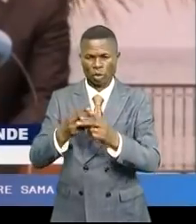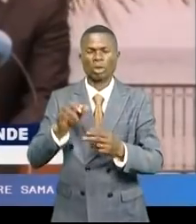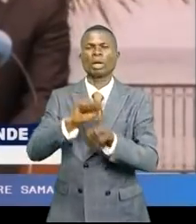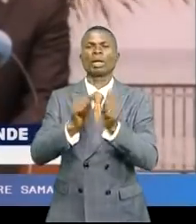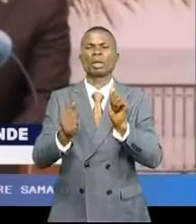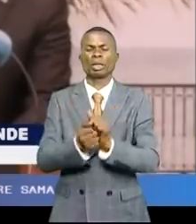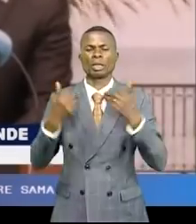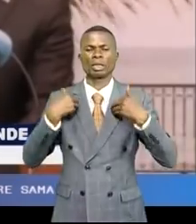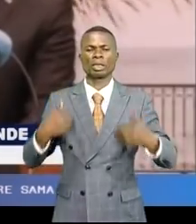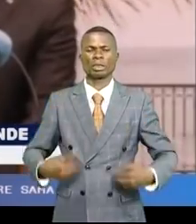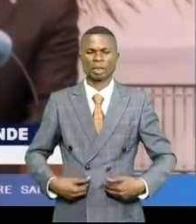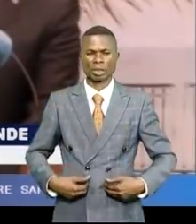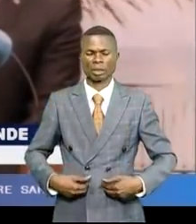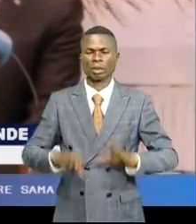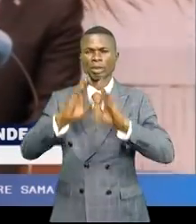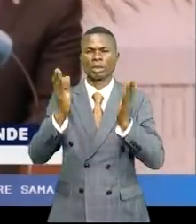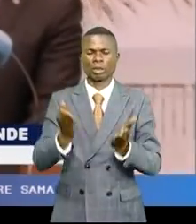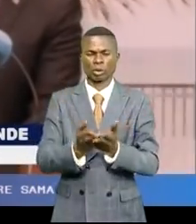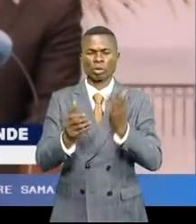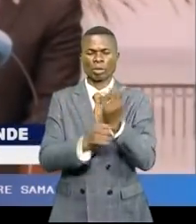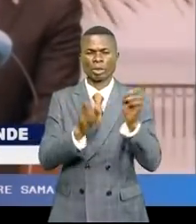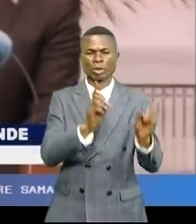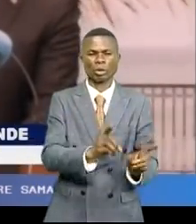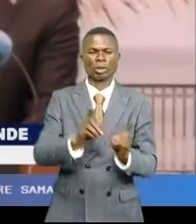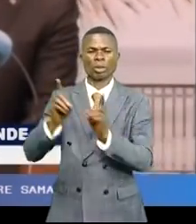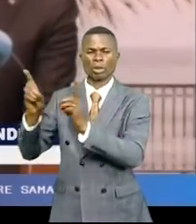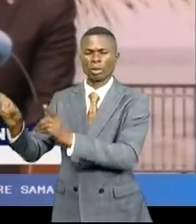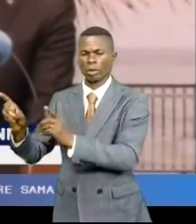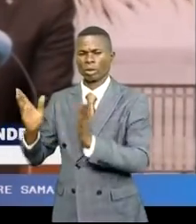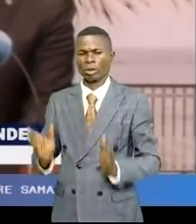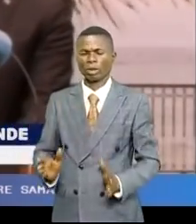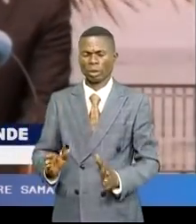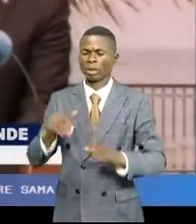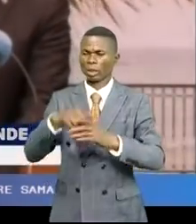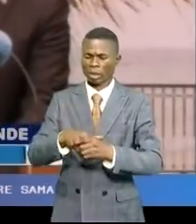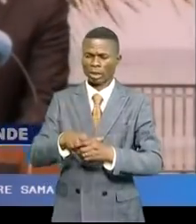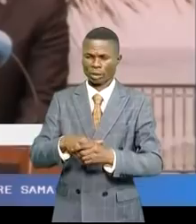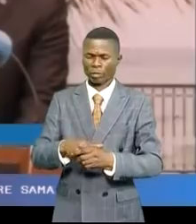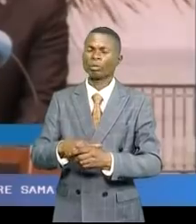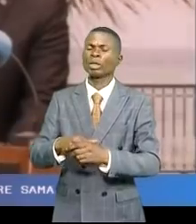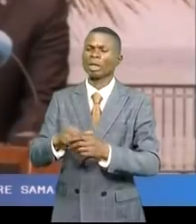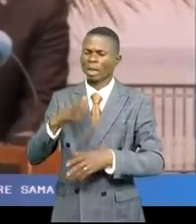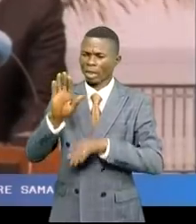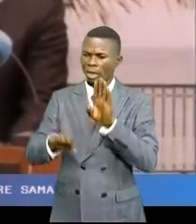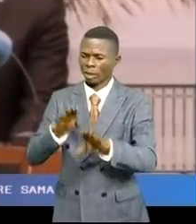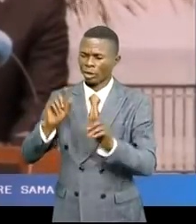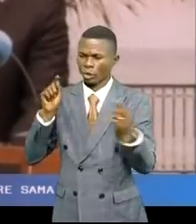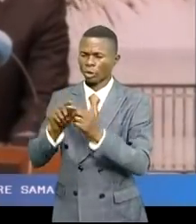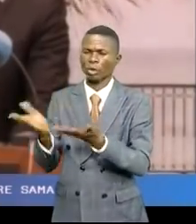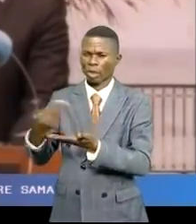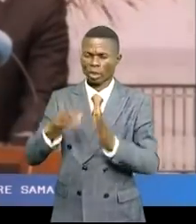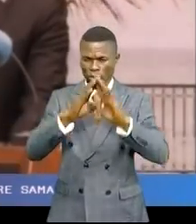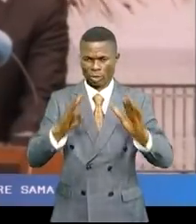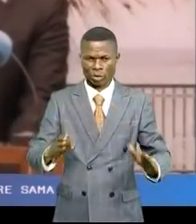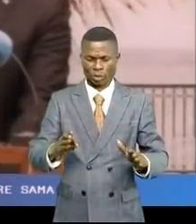situation sanitaire des déplacés tout au long du processus de leur retour. J'ai